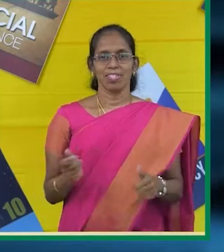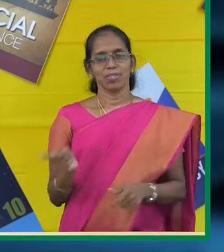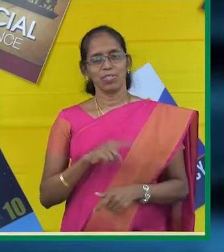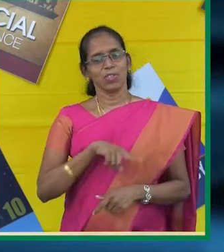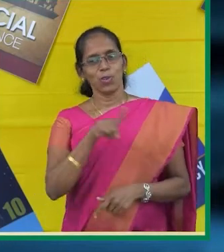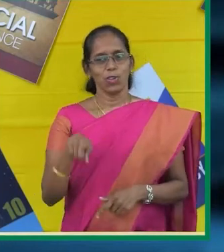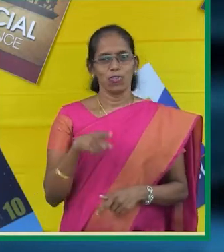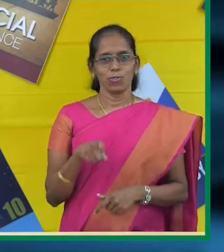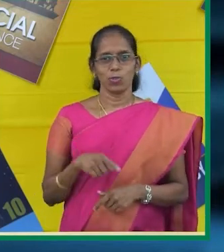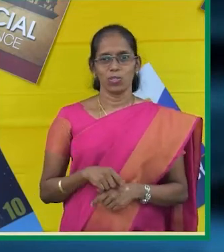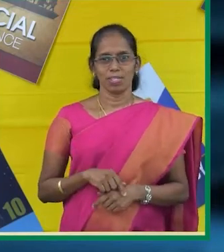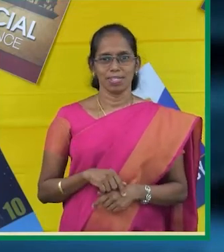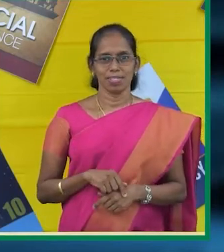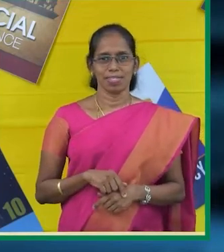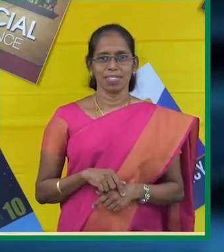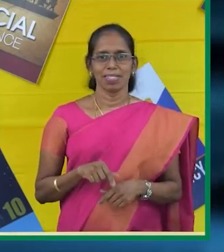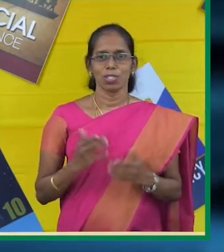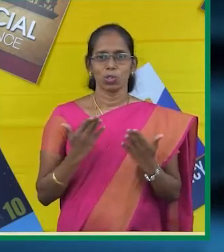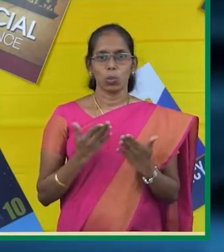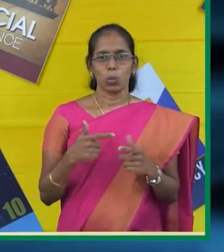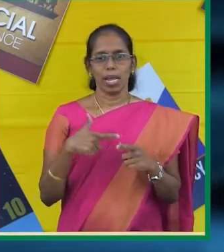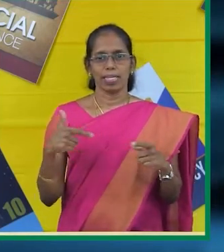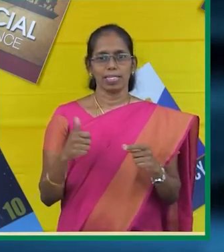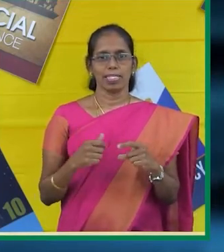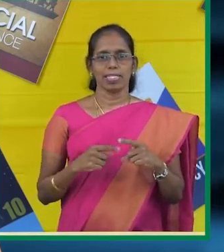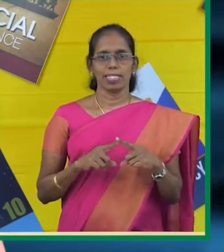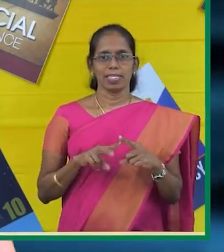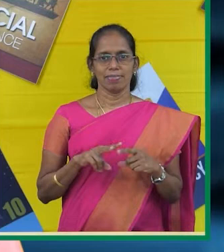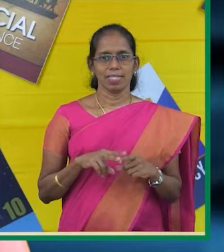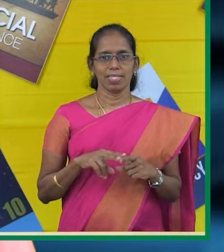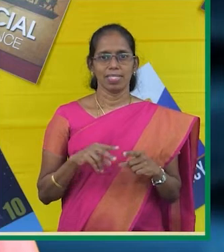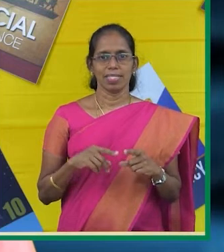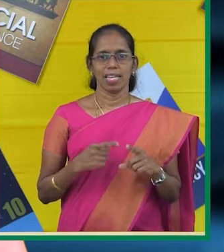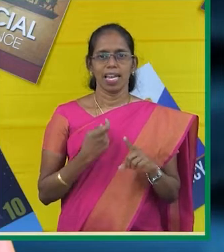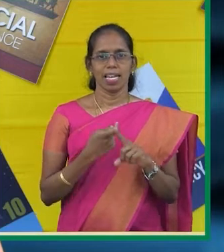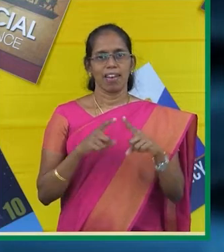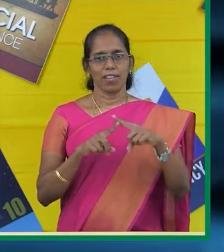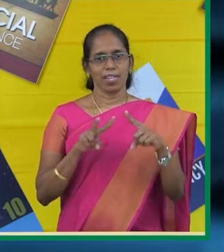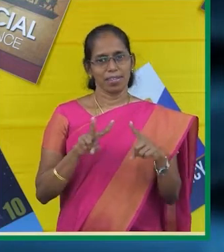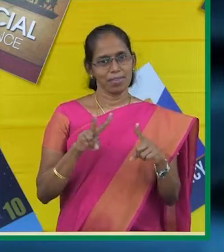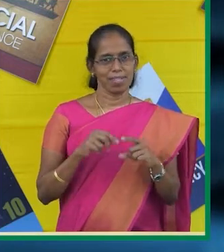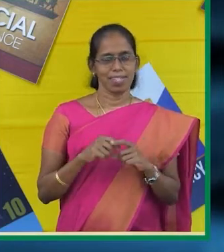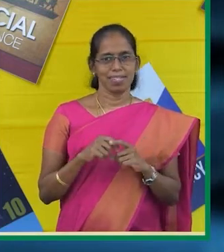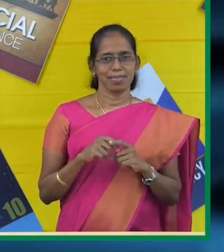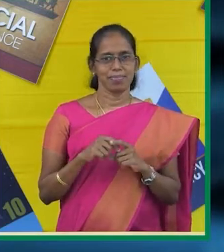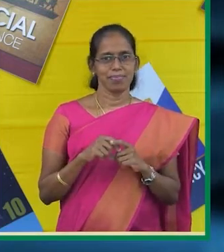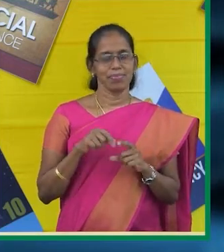A very good day to all of you students. Palli Kalvi Thurai, Kalvi Tholaikkatchi